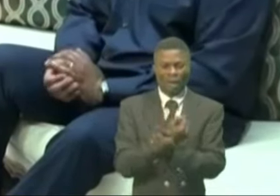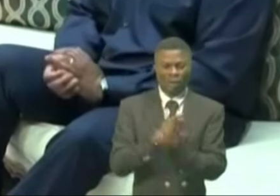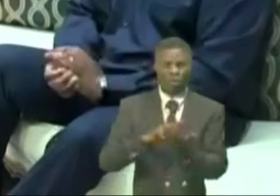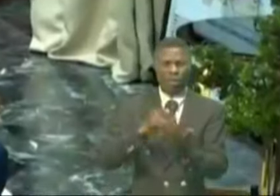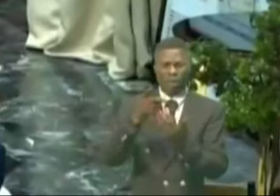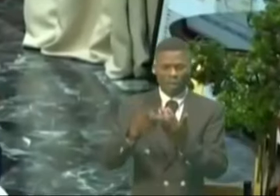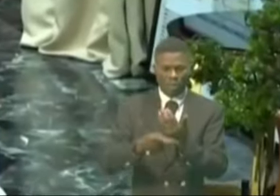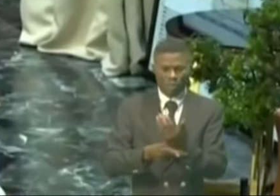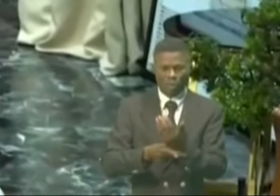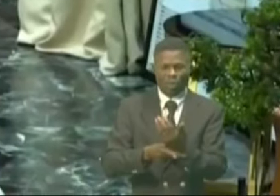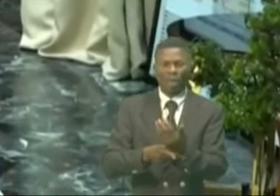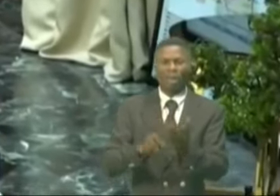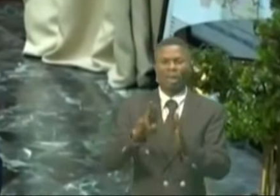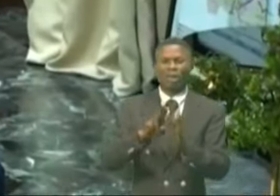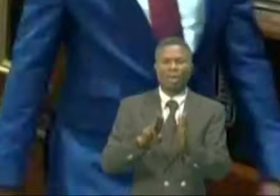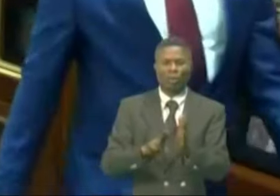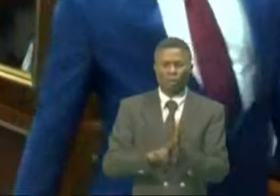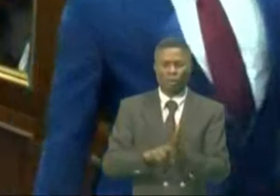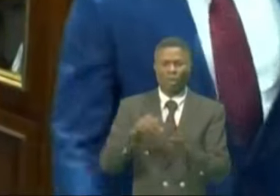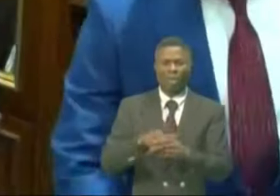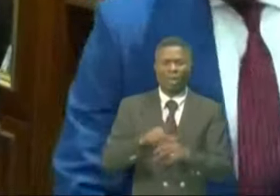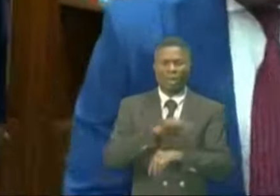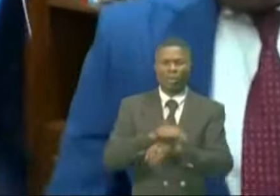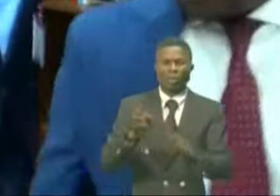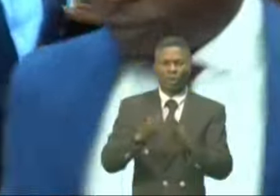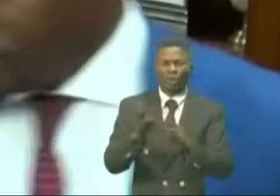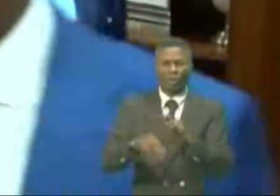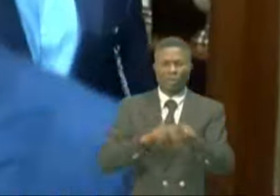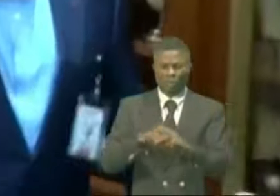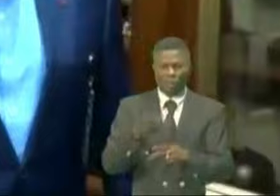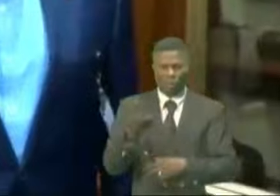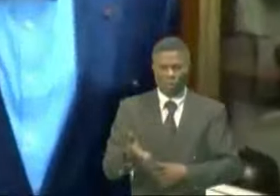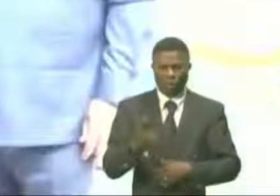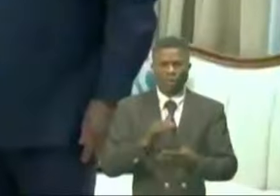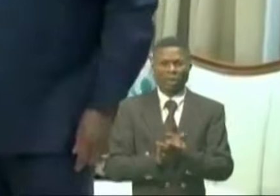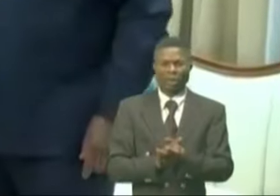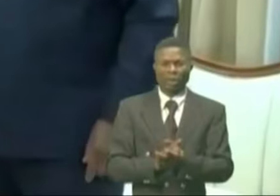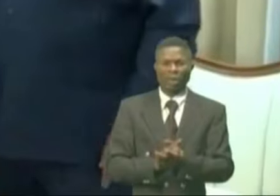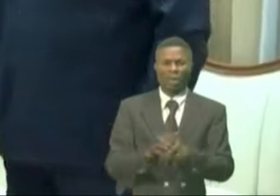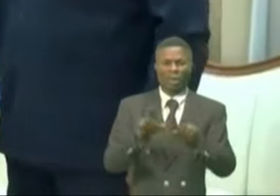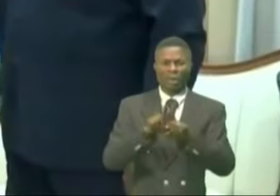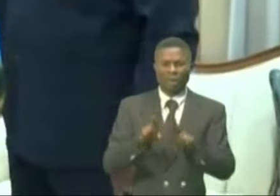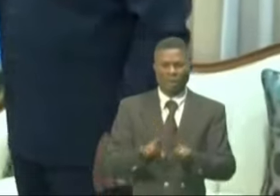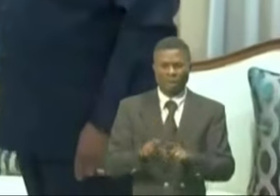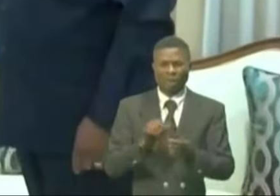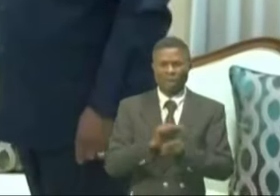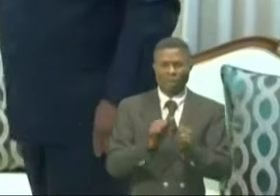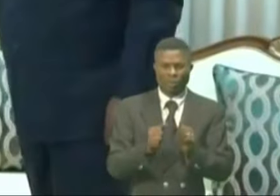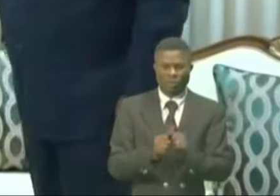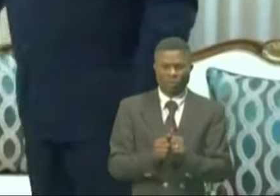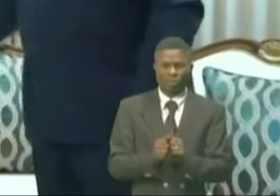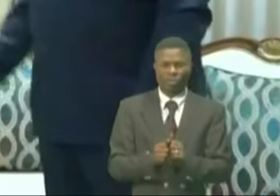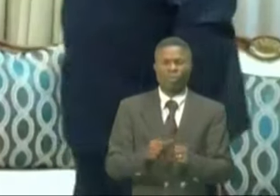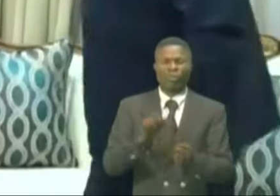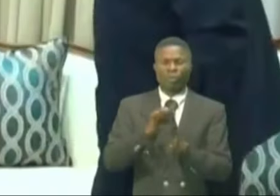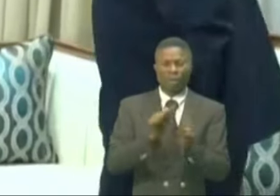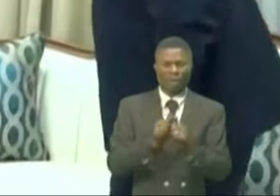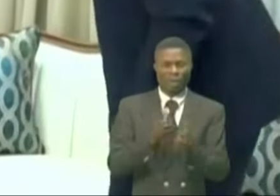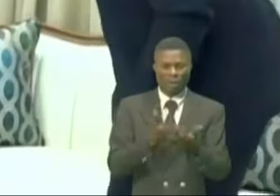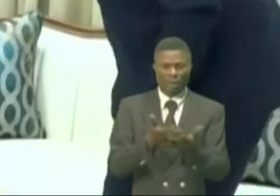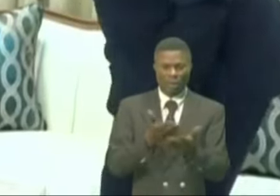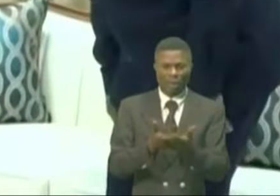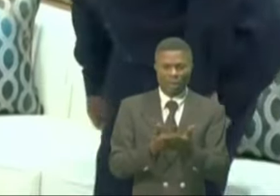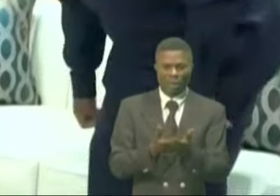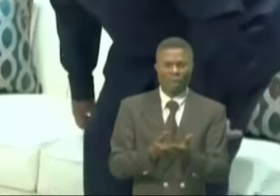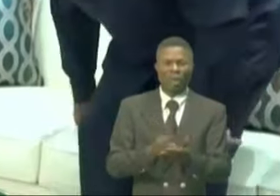priorisation de l'intérêt général. Il avait lui aussi été investi il y a peu comme président du bureau provisoire du Sénat et le demeure malgré l'élection d'un